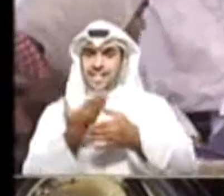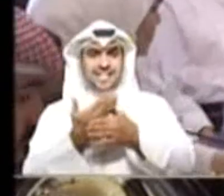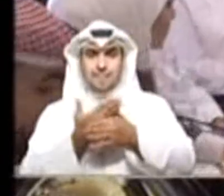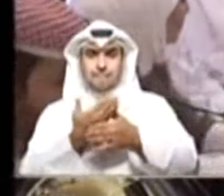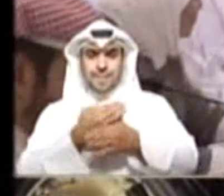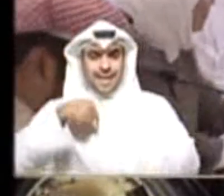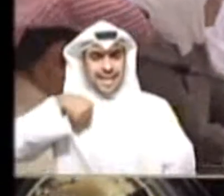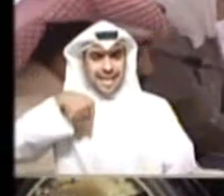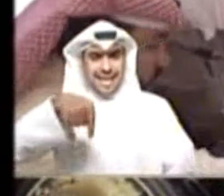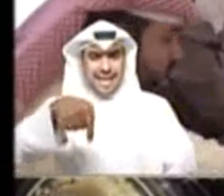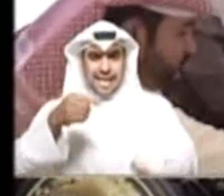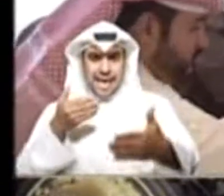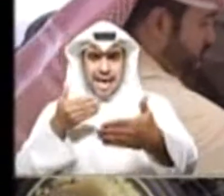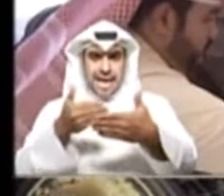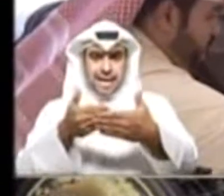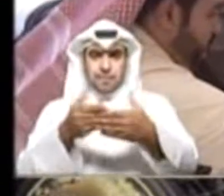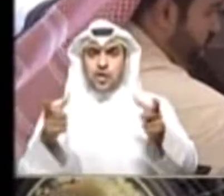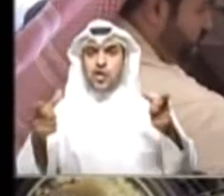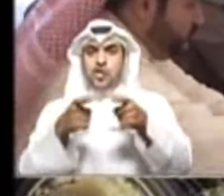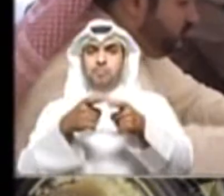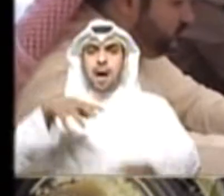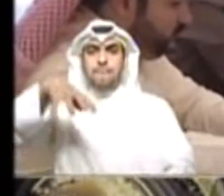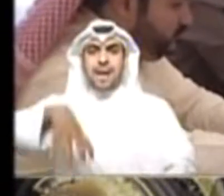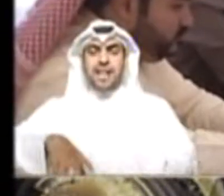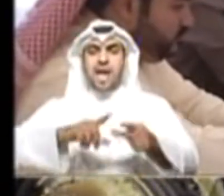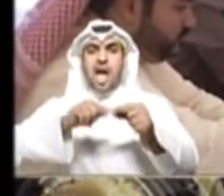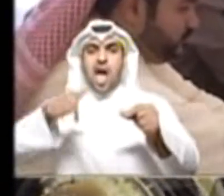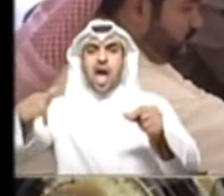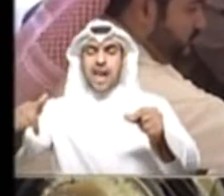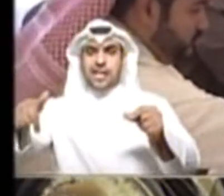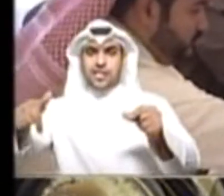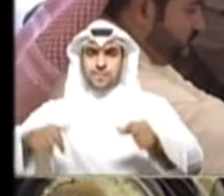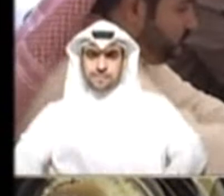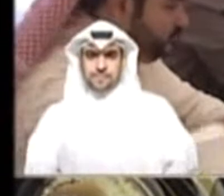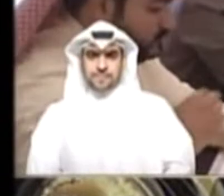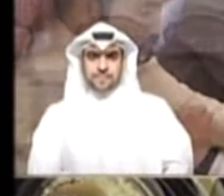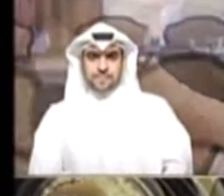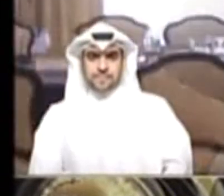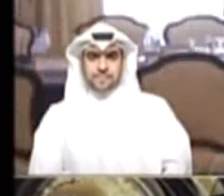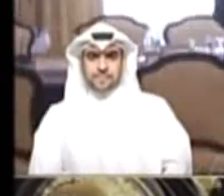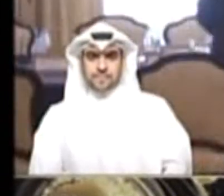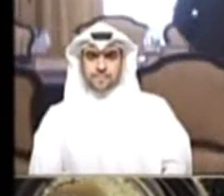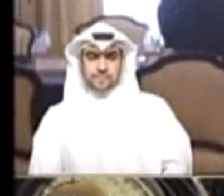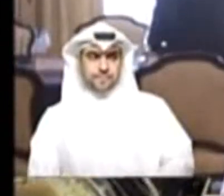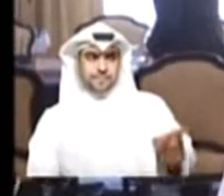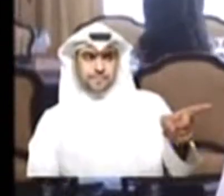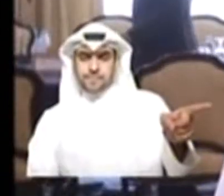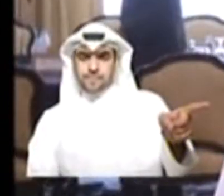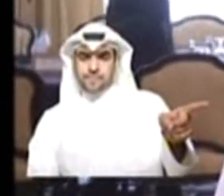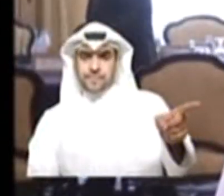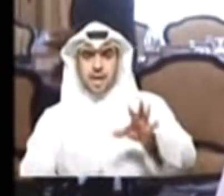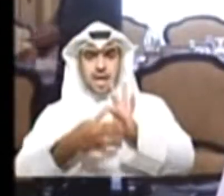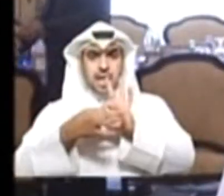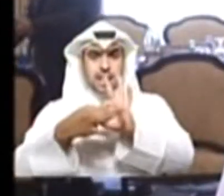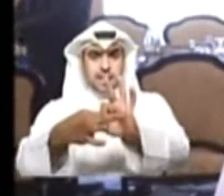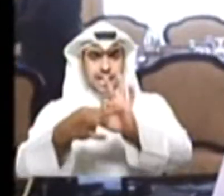الاجتماع التحضيري والتنسيقي لفعاليات أيام دول مجلس التعاون الخليجي. هو طبعا للتنسيق